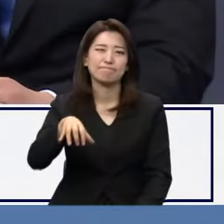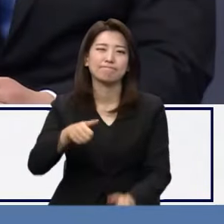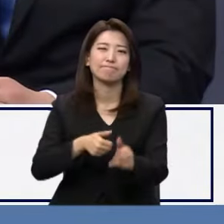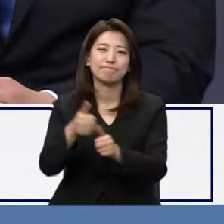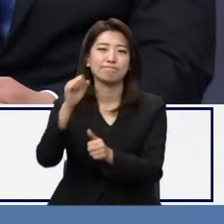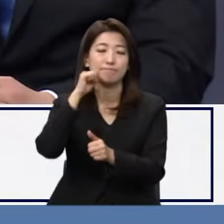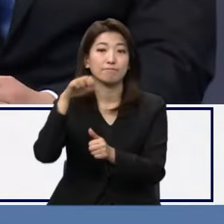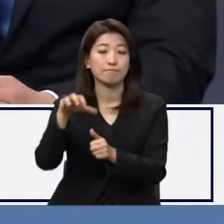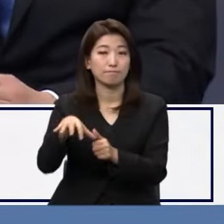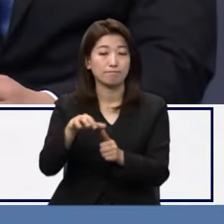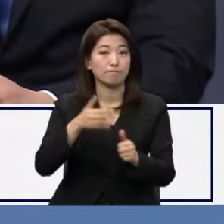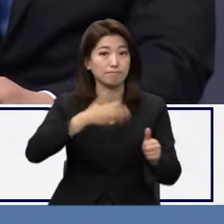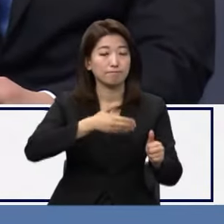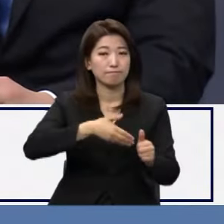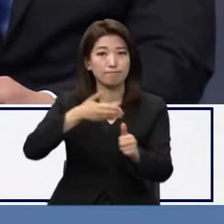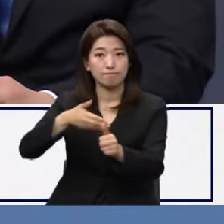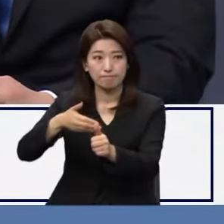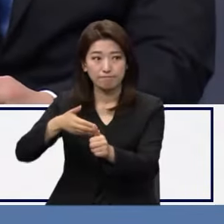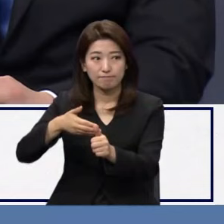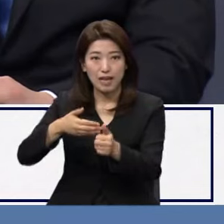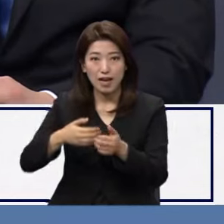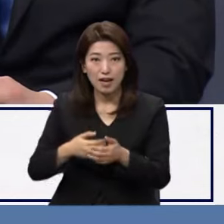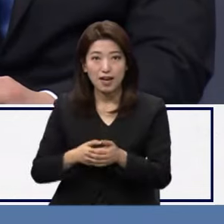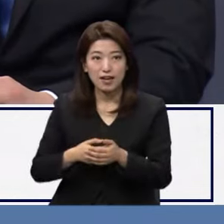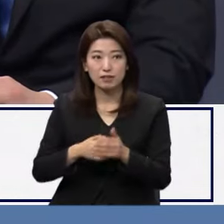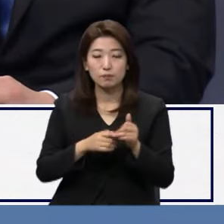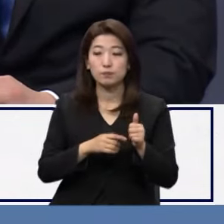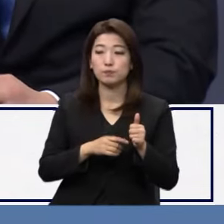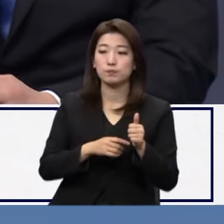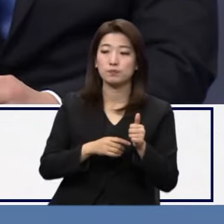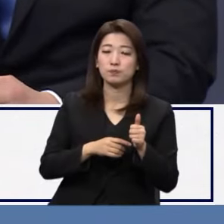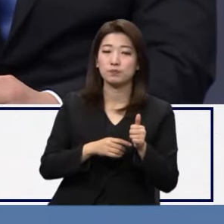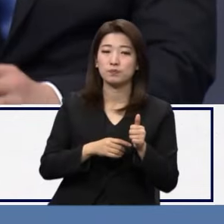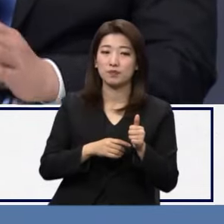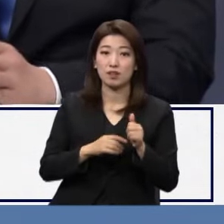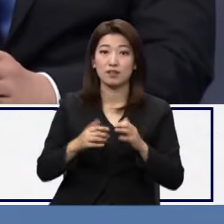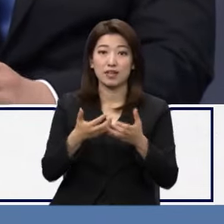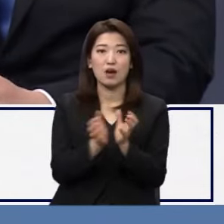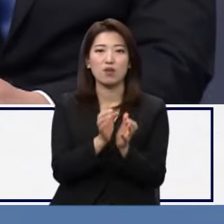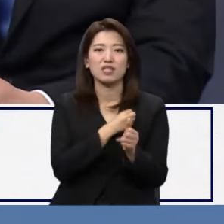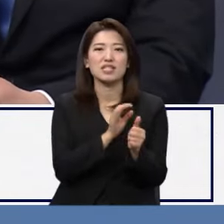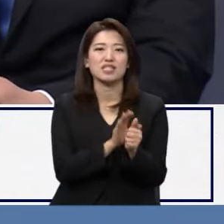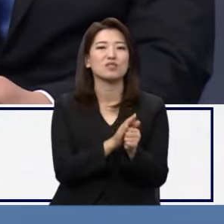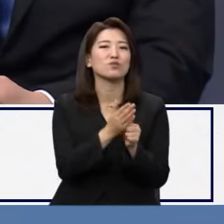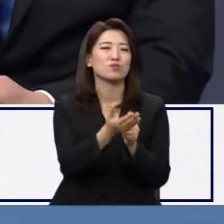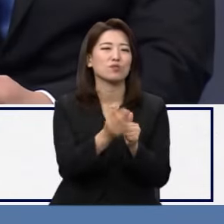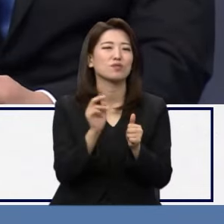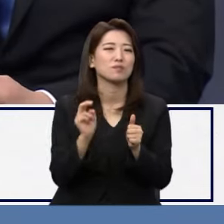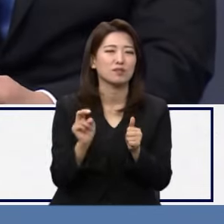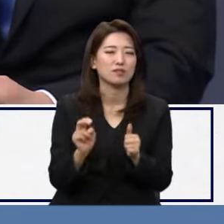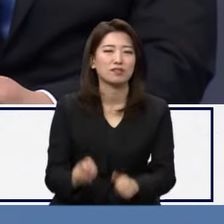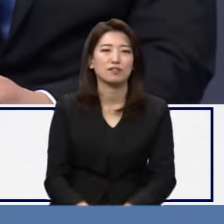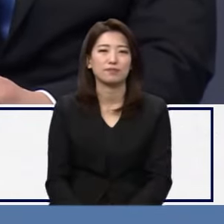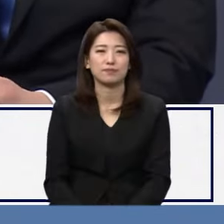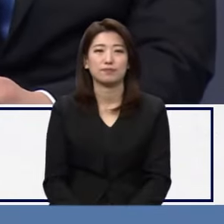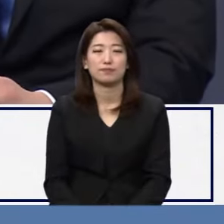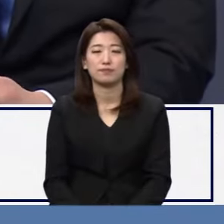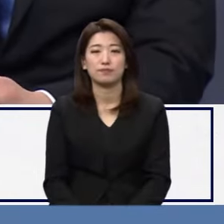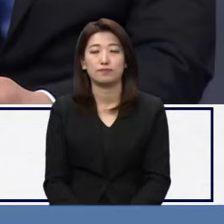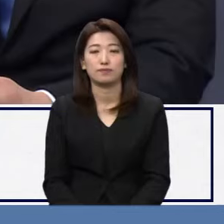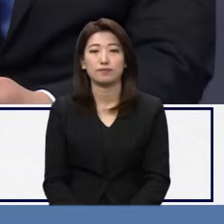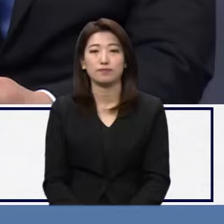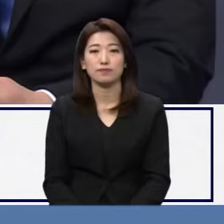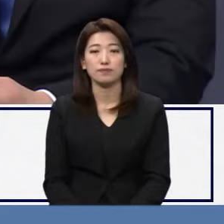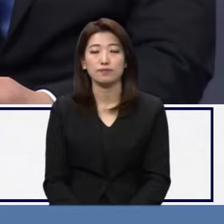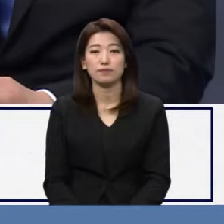응답하는 것이기 때문에 당원들의 성원도 더 더해 갈 것이라고 보고 있고요 그리고 이게 끝이 아니다 저는 그를 쓰면 좋겠습니다 사실